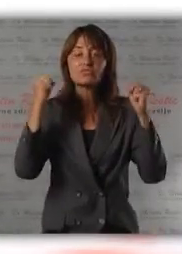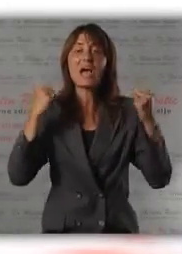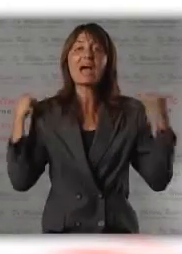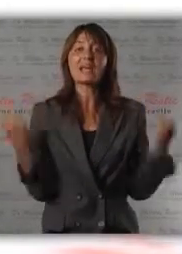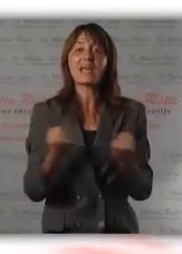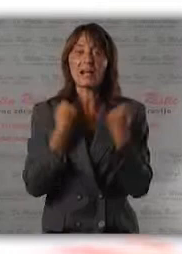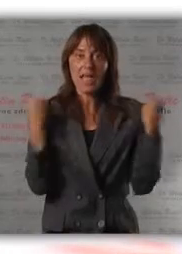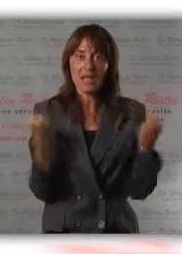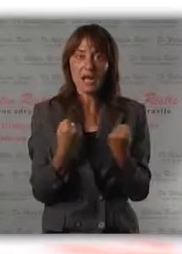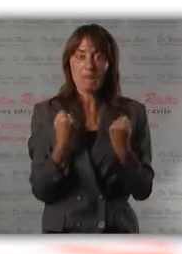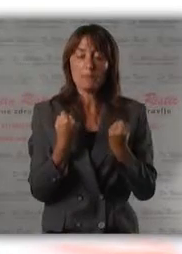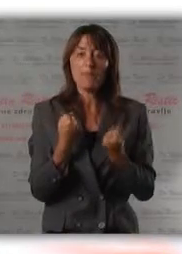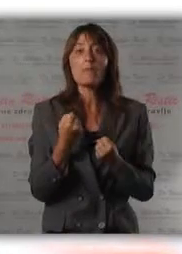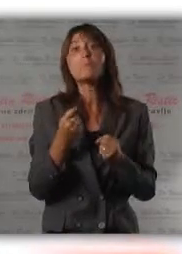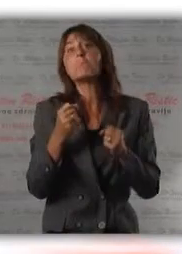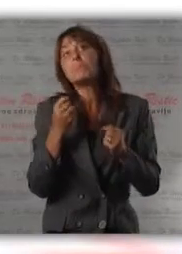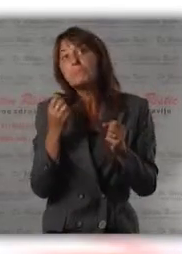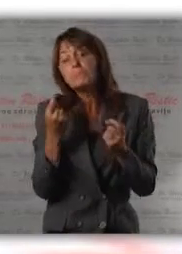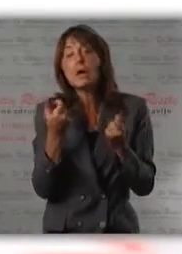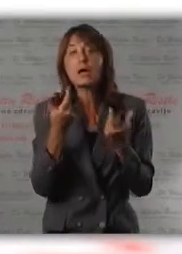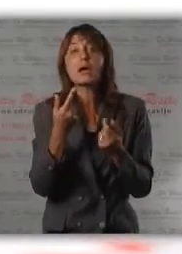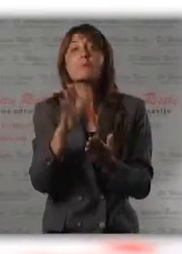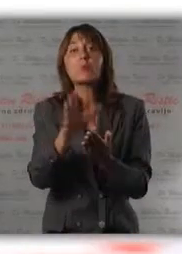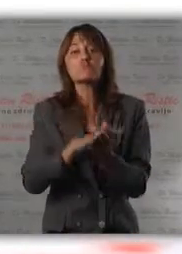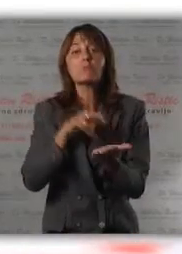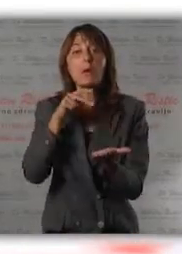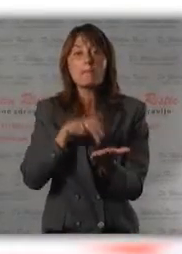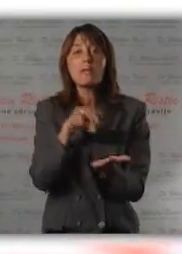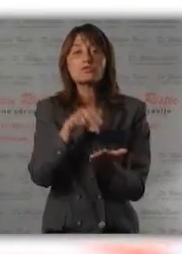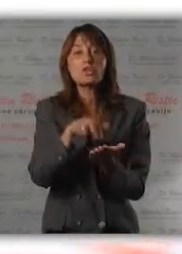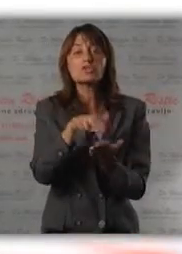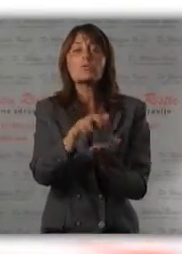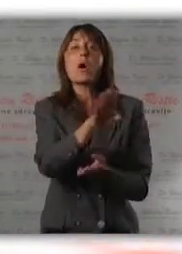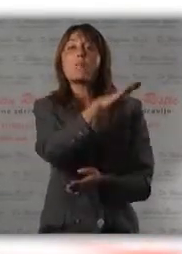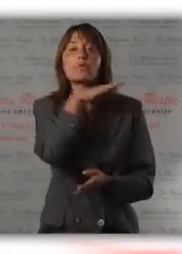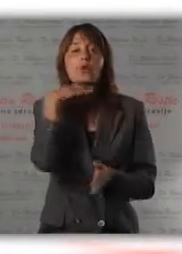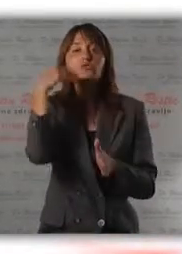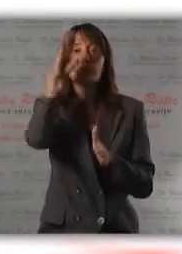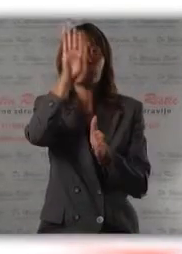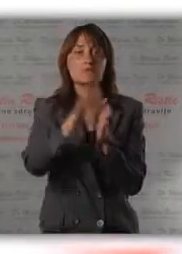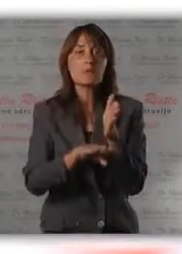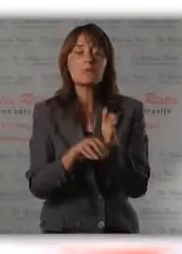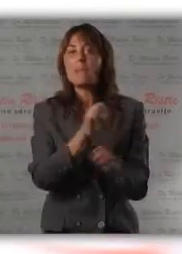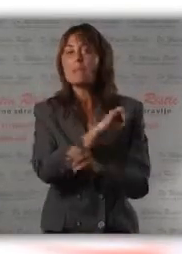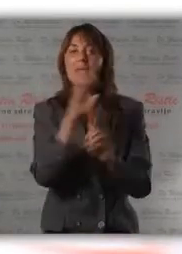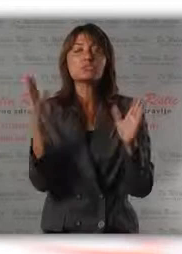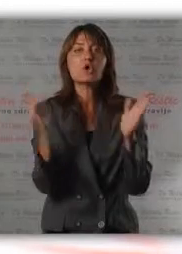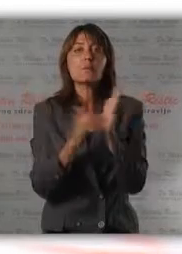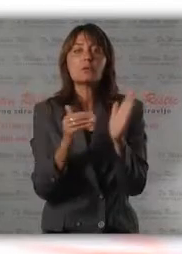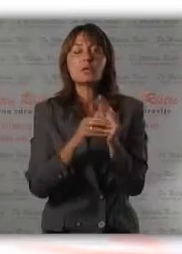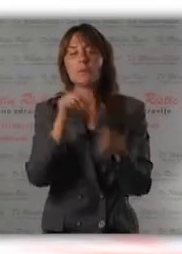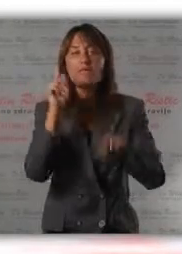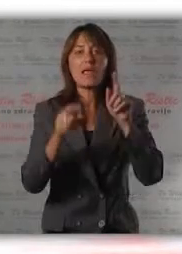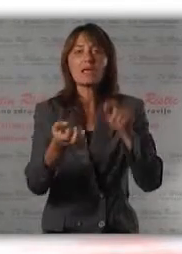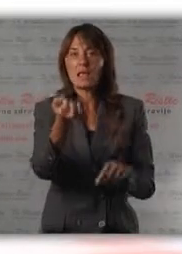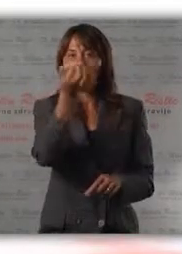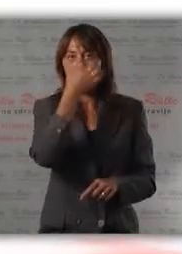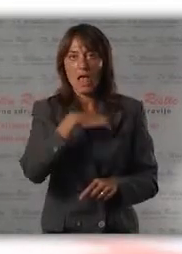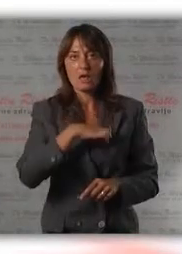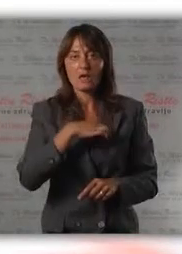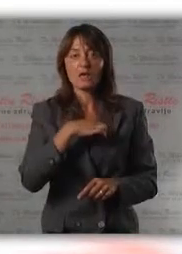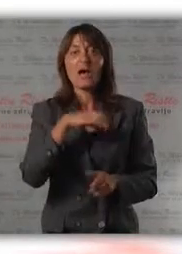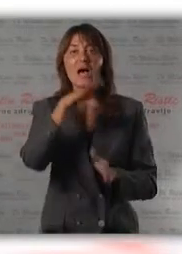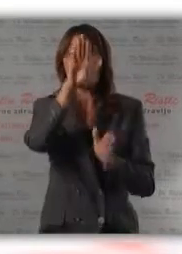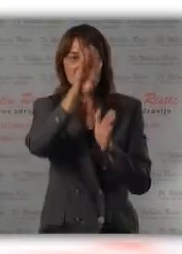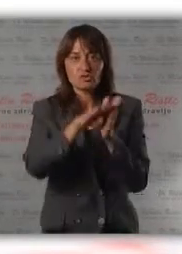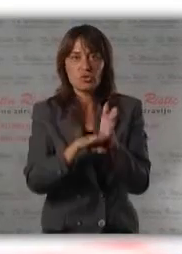fizički rekreiramo, da makar počnemo da pešačimo, u mnogome ćemo smanjiti i bez upotrebe nekih lekova